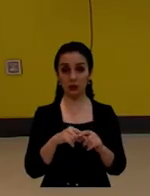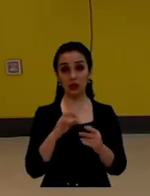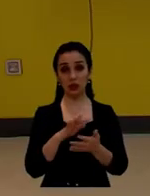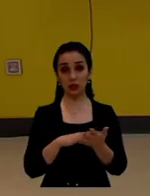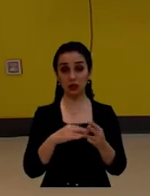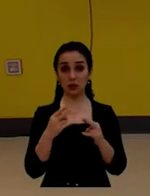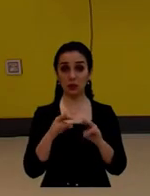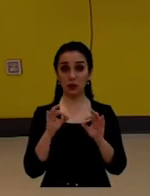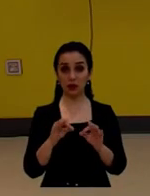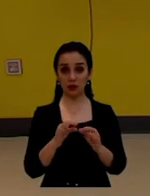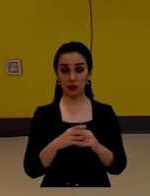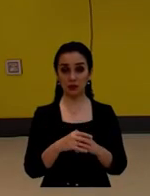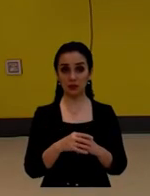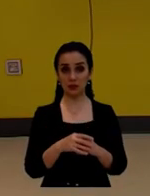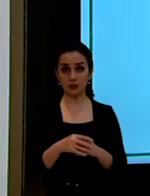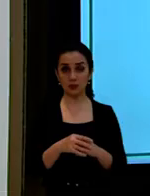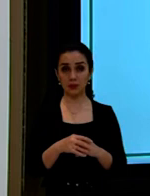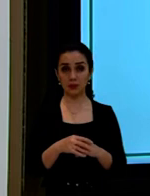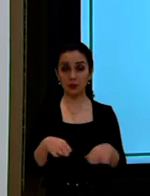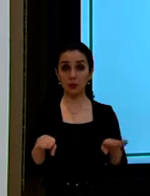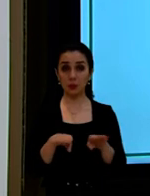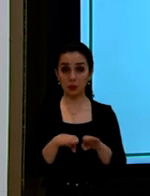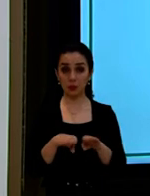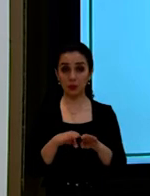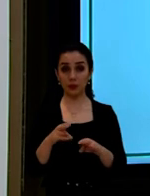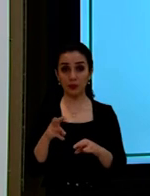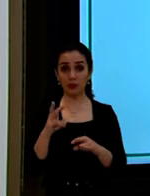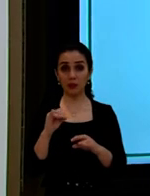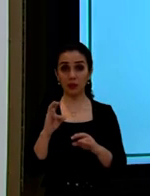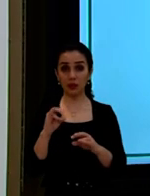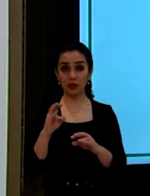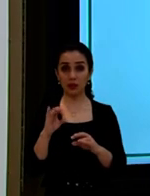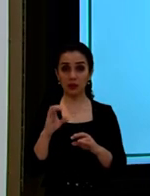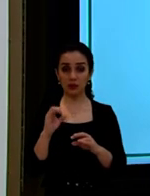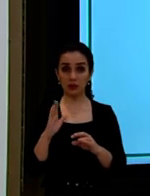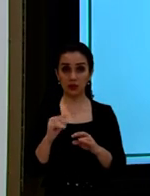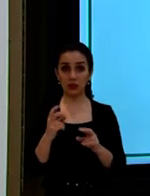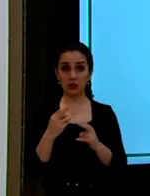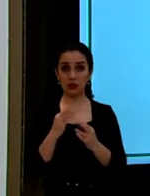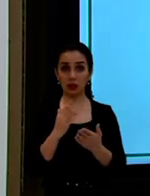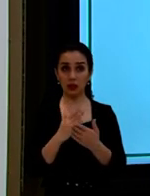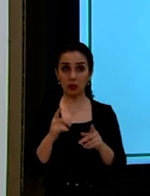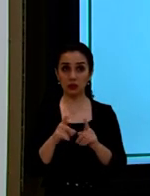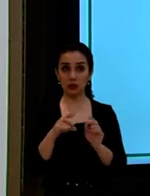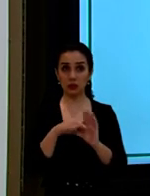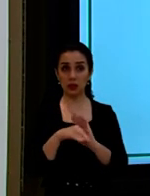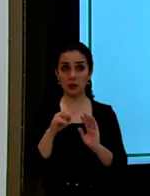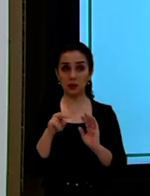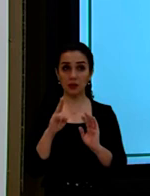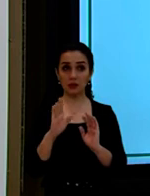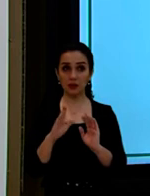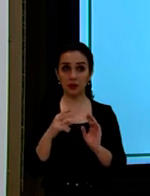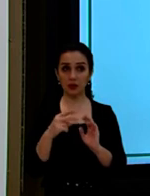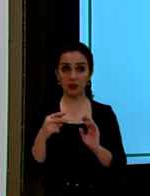дальнейшим правилам уравнение менделеева клапейрона находится по формуле боевые равно